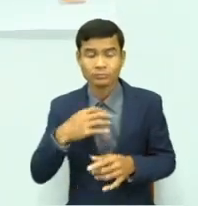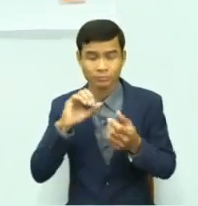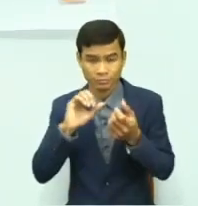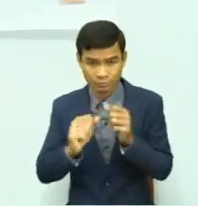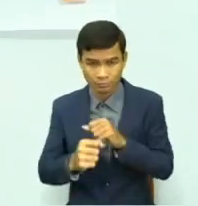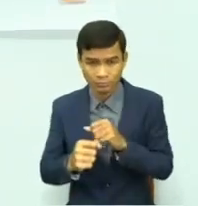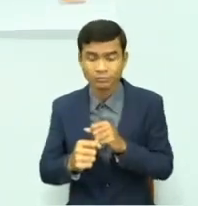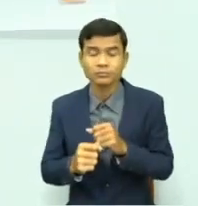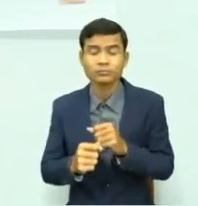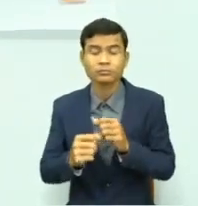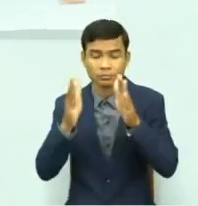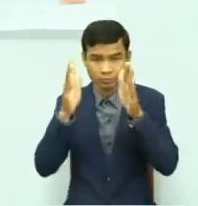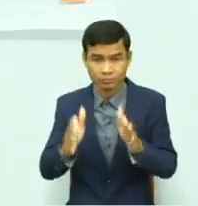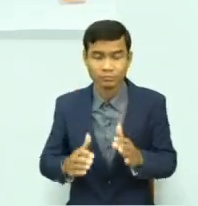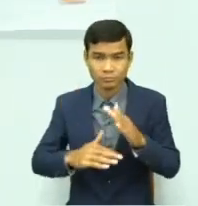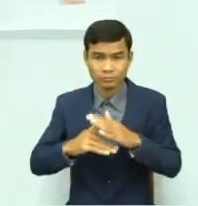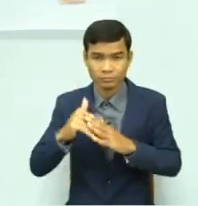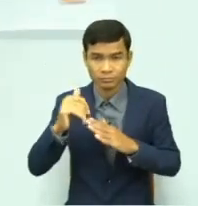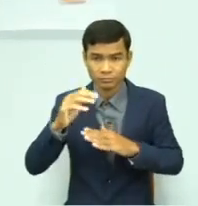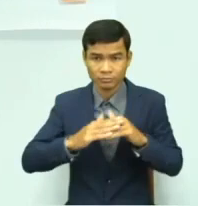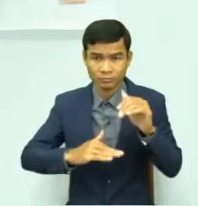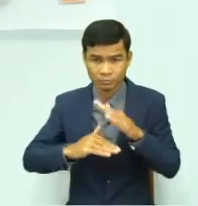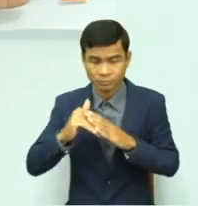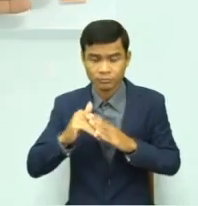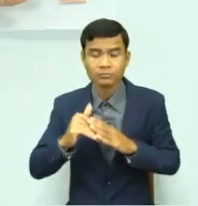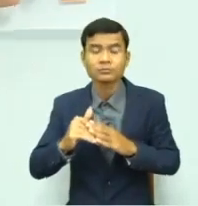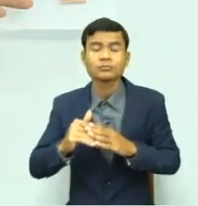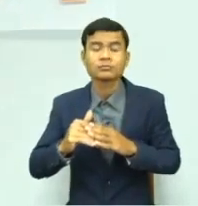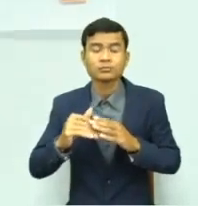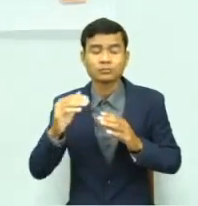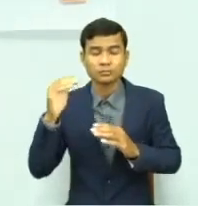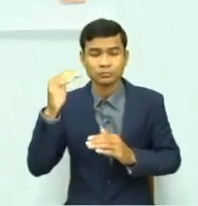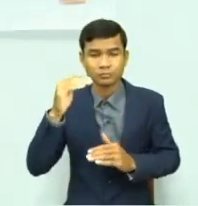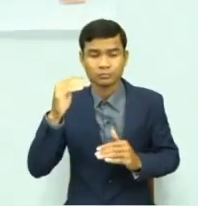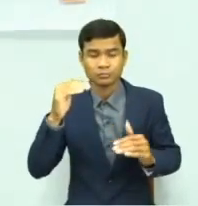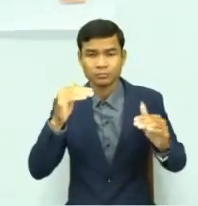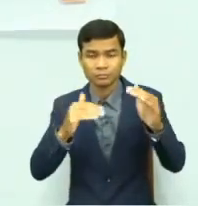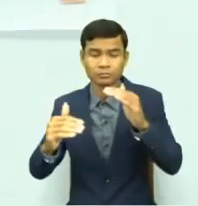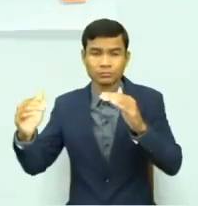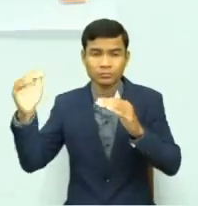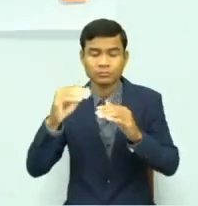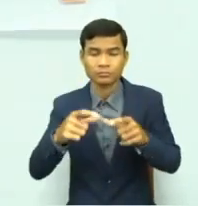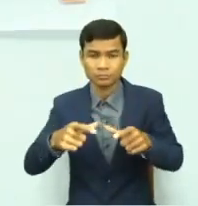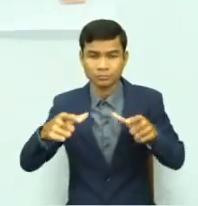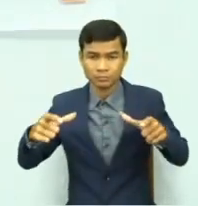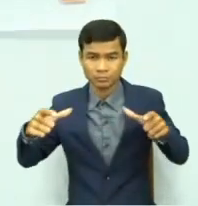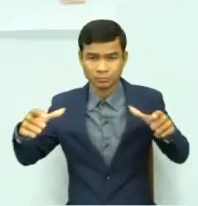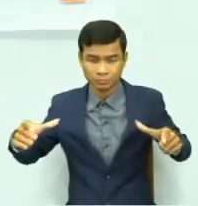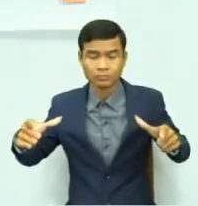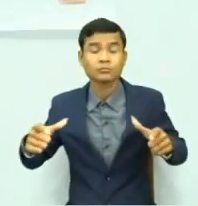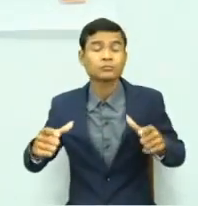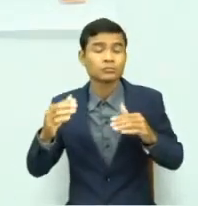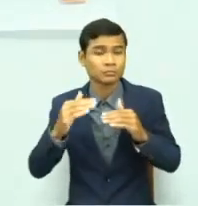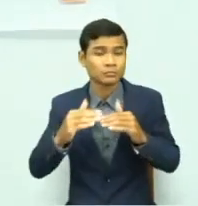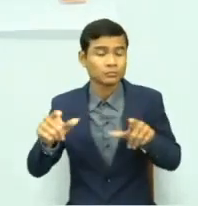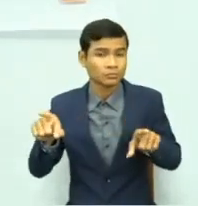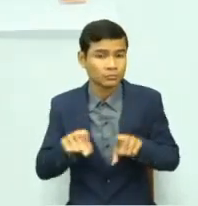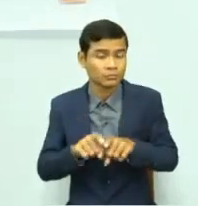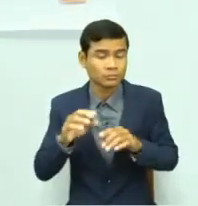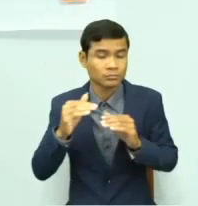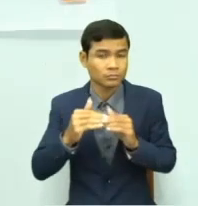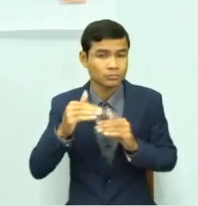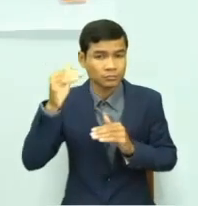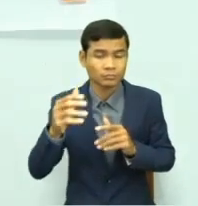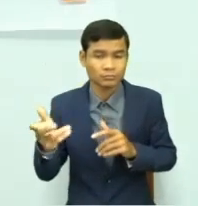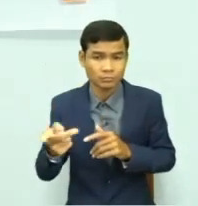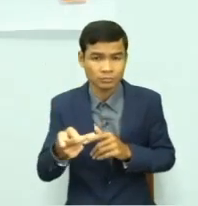khuôn chỉ nè có sáng sna đầy thùng thùng đốt khang lỡ đáy rửa tỉ chẳng chẳng con mớ